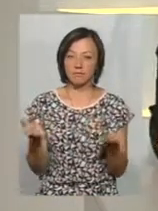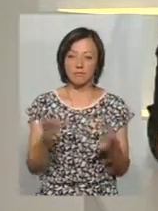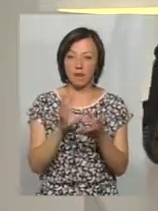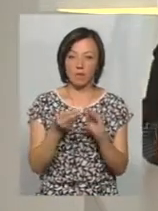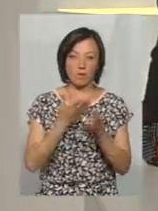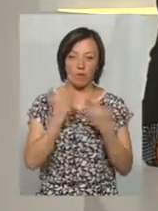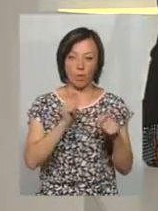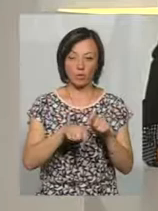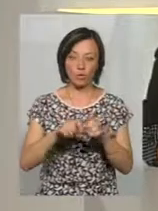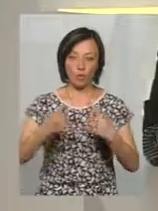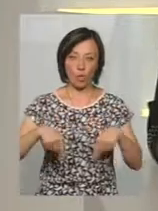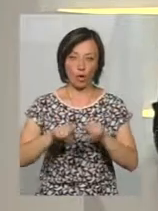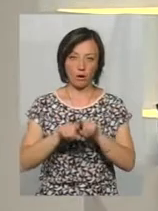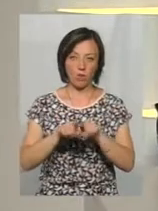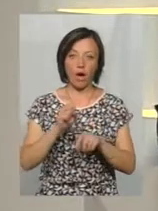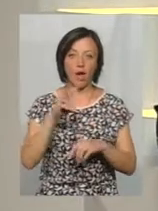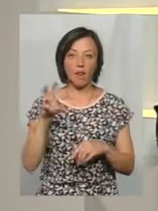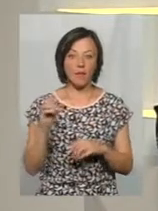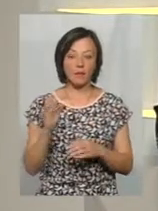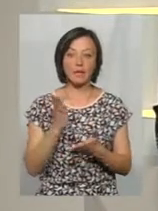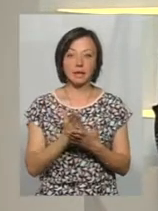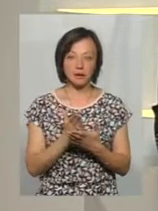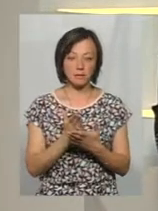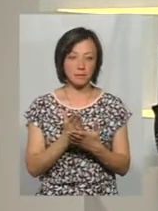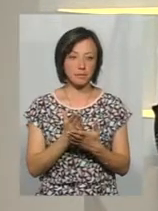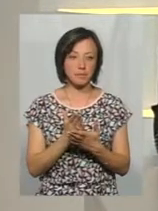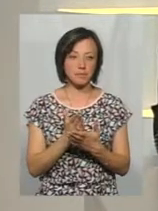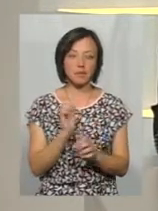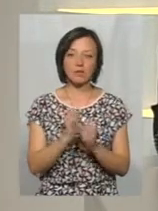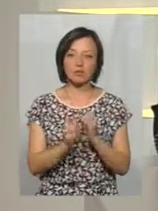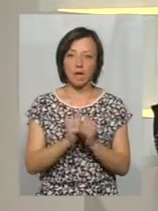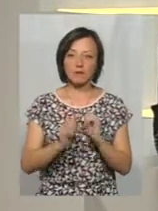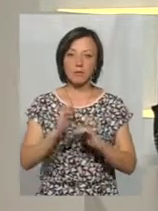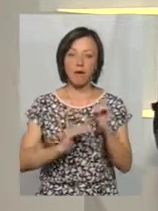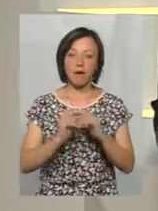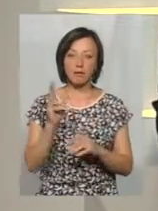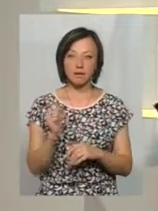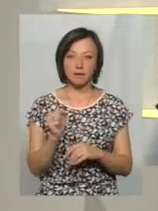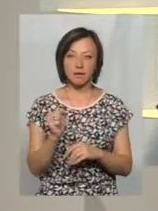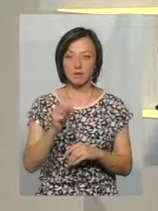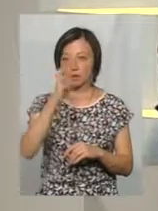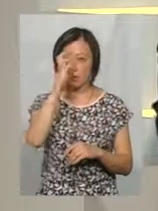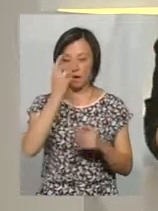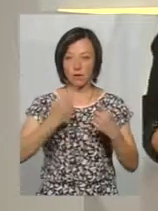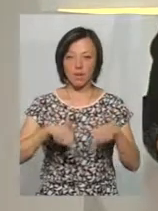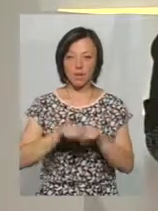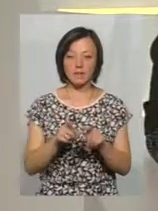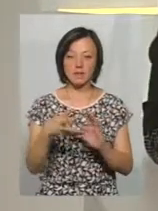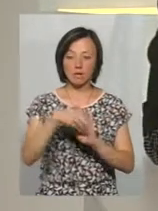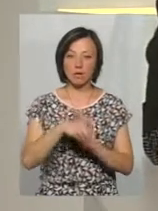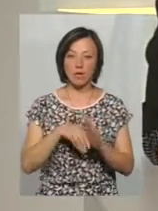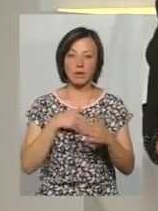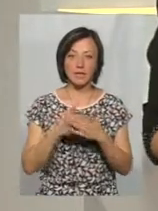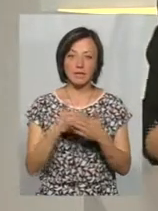загалом немає контролюючого органу. Але є часта практика, що, до прикладу, державні органи залучають